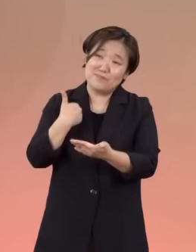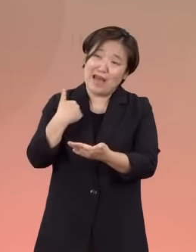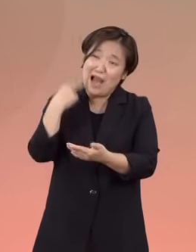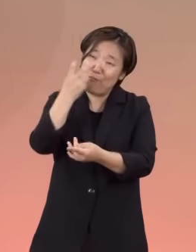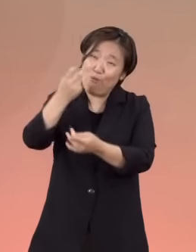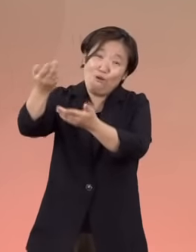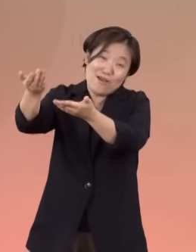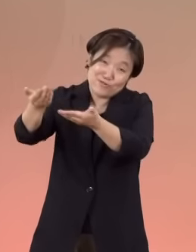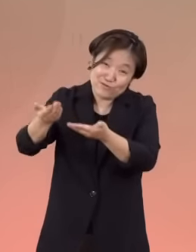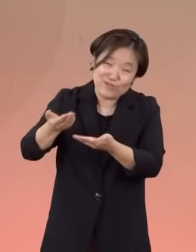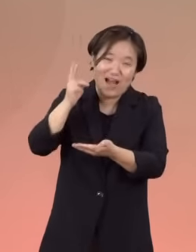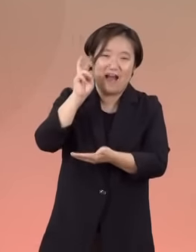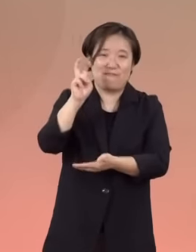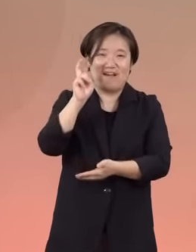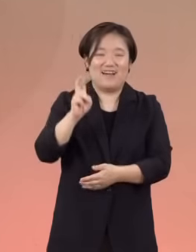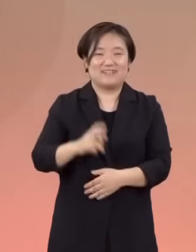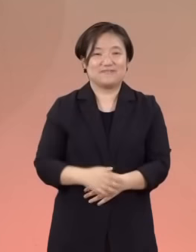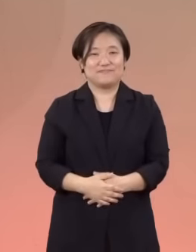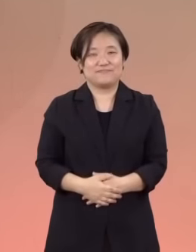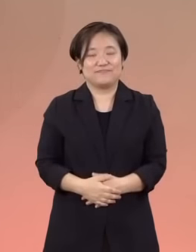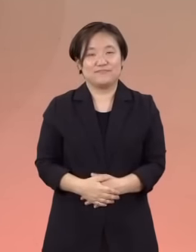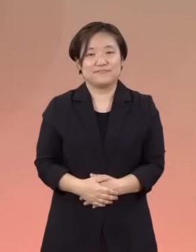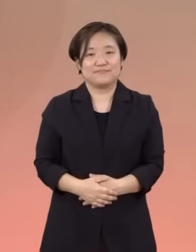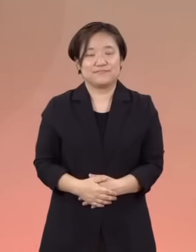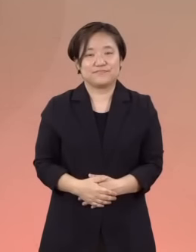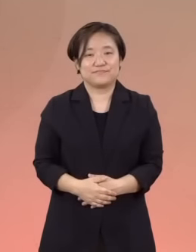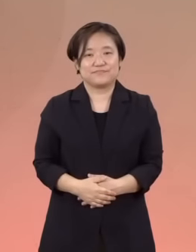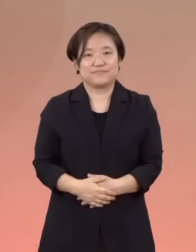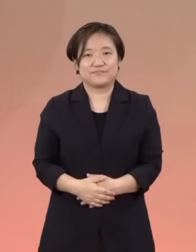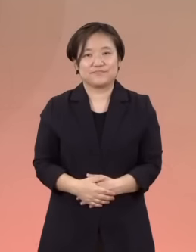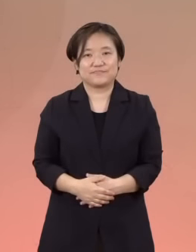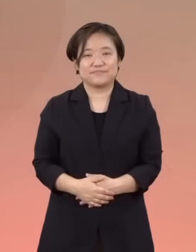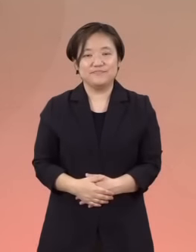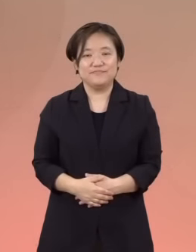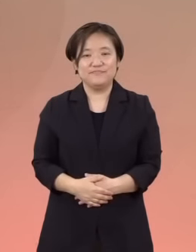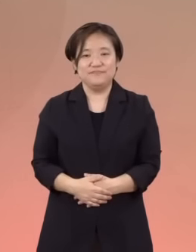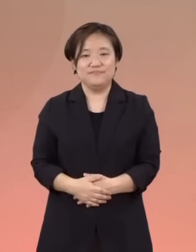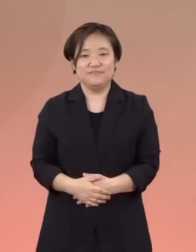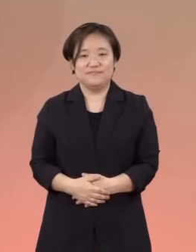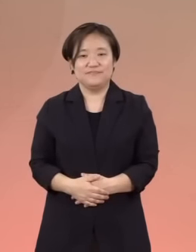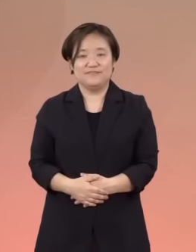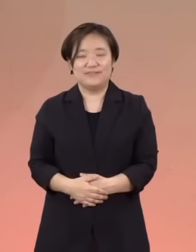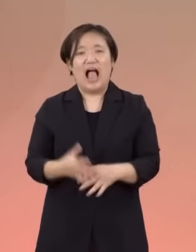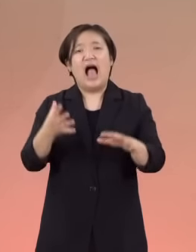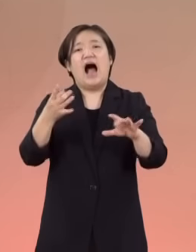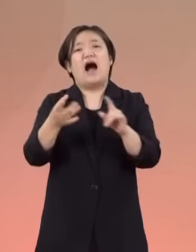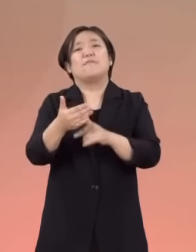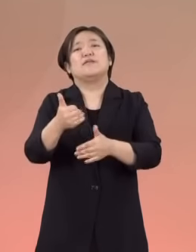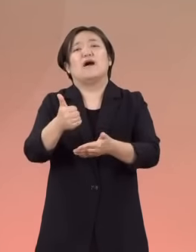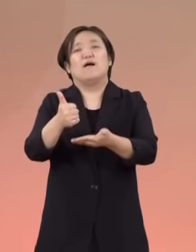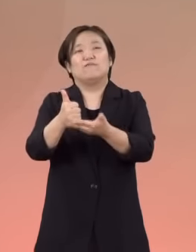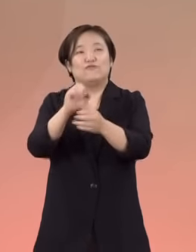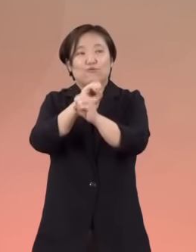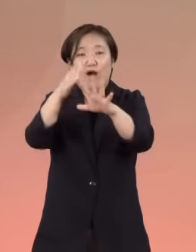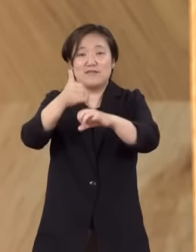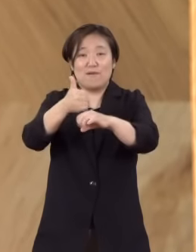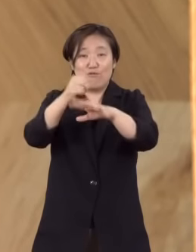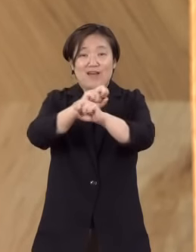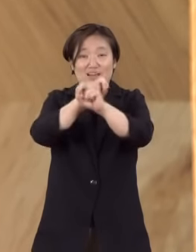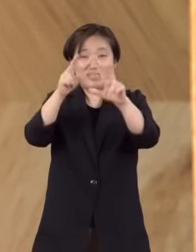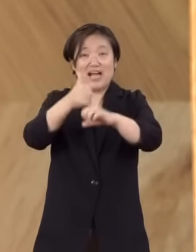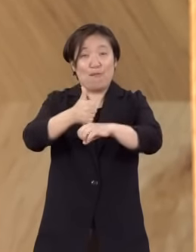그런 거 같습니다 와 나무아미타불 관세보살 지장보살 그